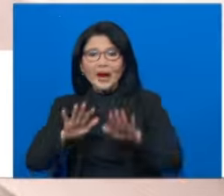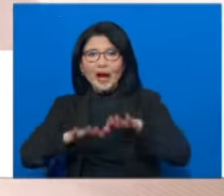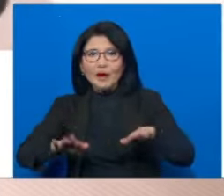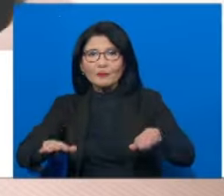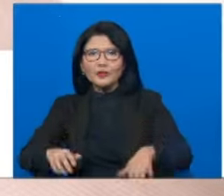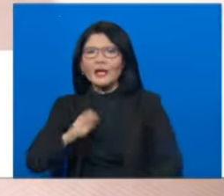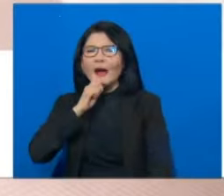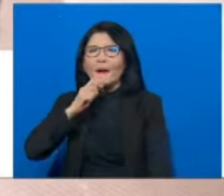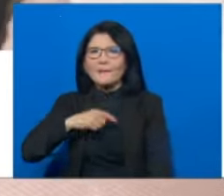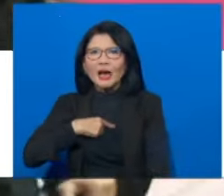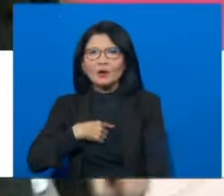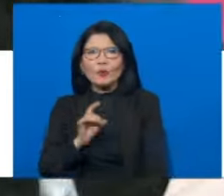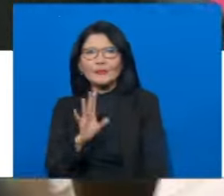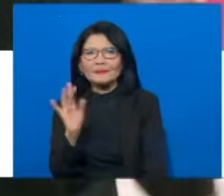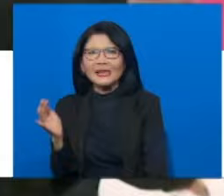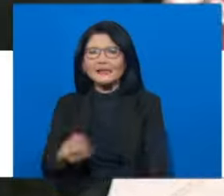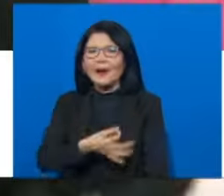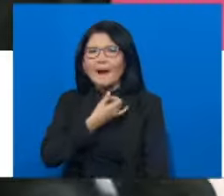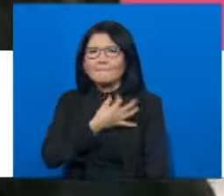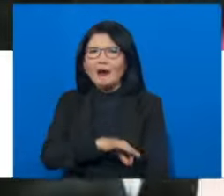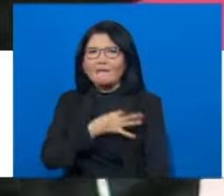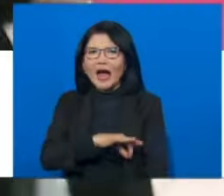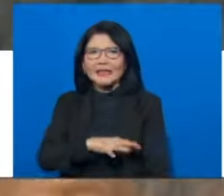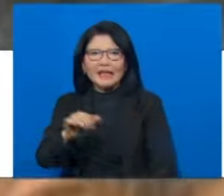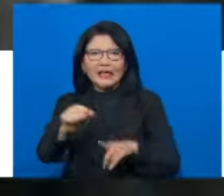mengaku mendapat beragam manfaat dengan belati